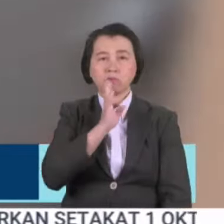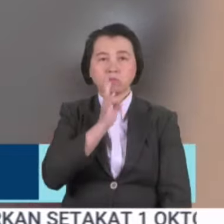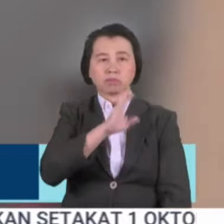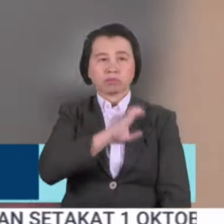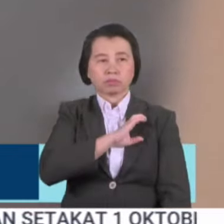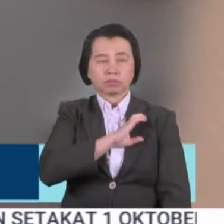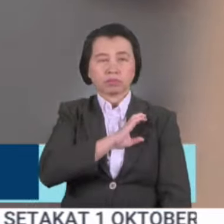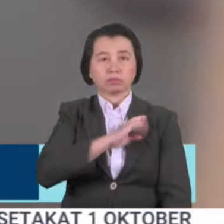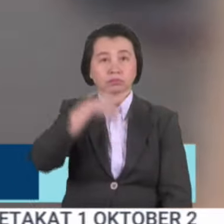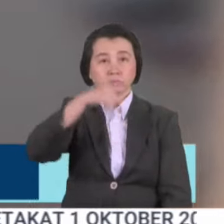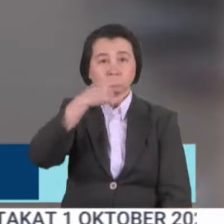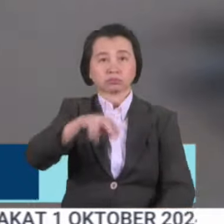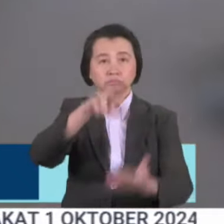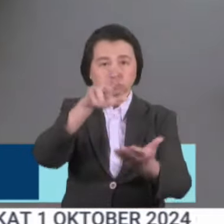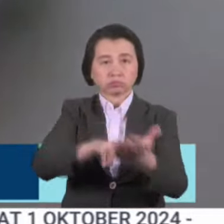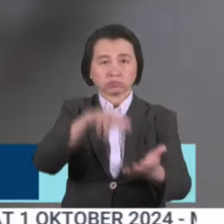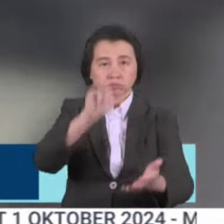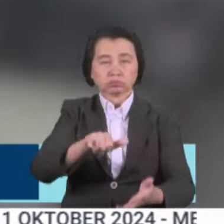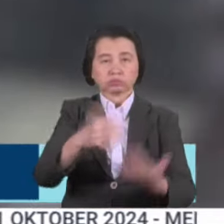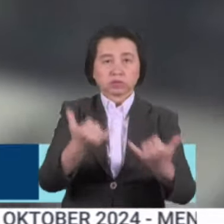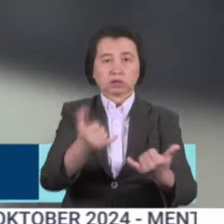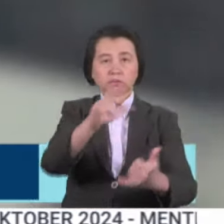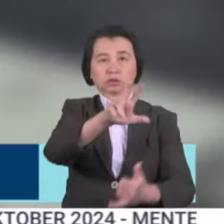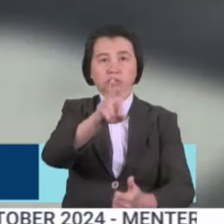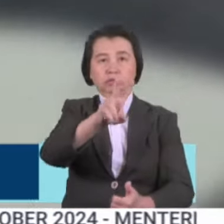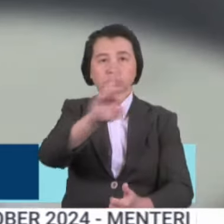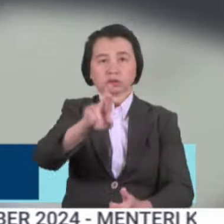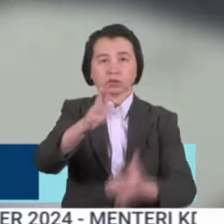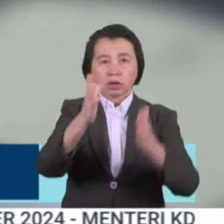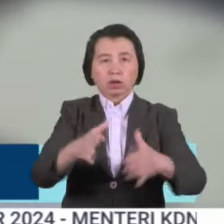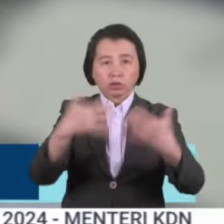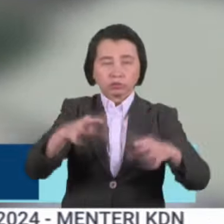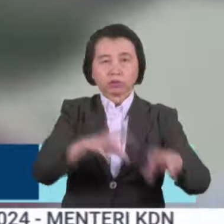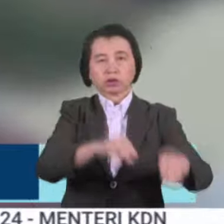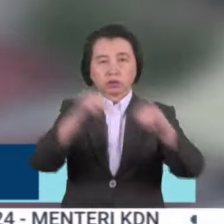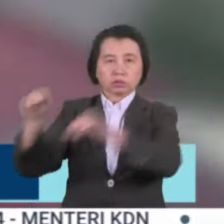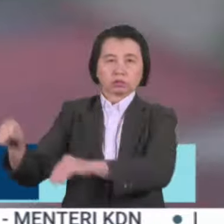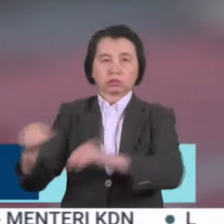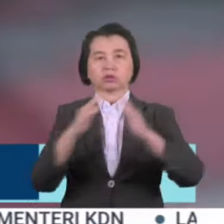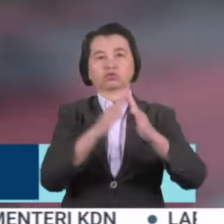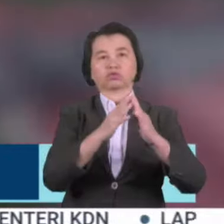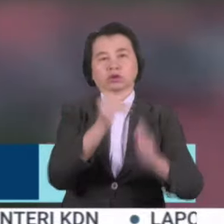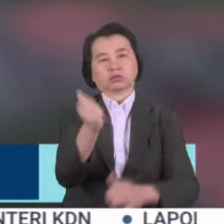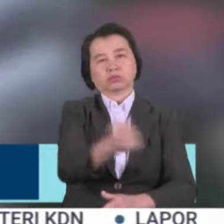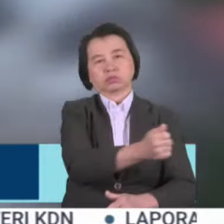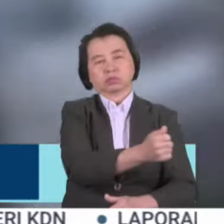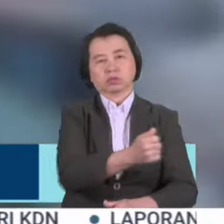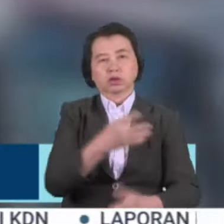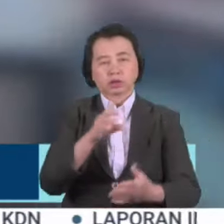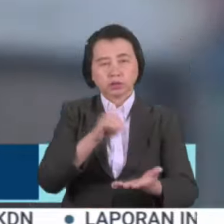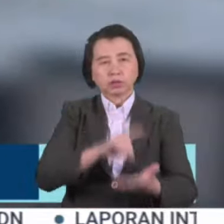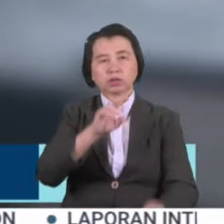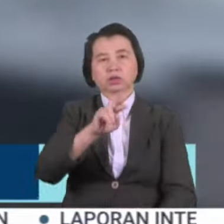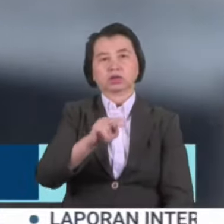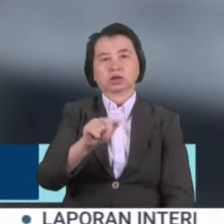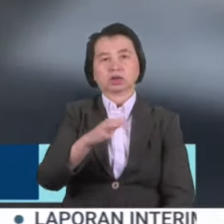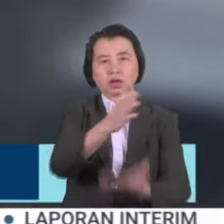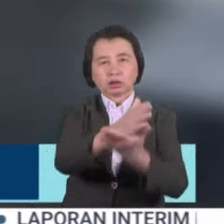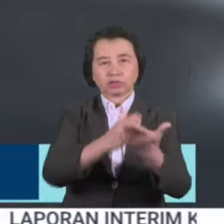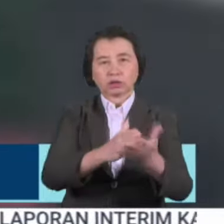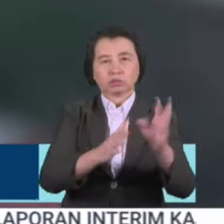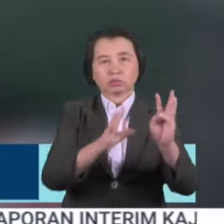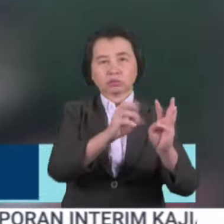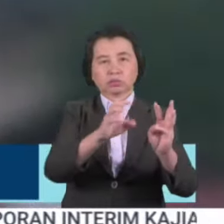Luisa Calabacut mengesahkan setakat ini 32,000 orang telah meninggalkan kediaman masing-masing. Di Naga, separuh